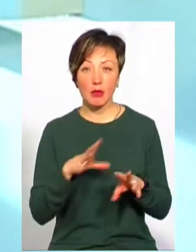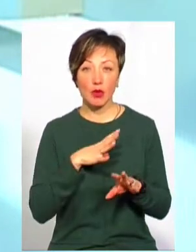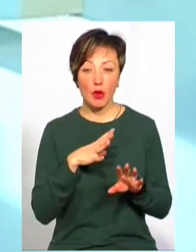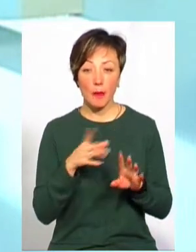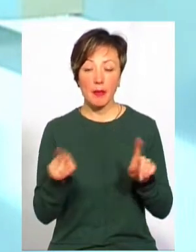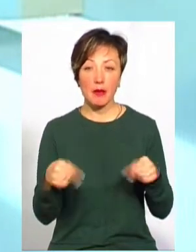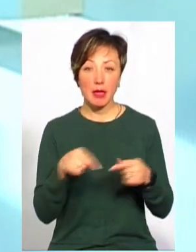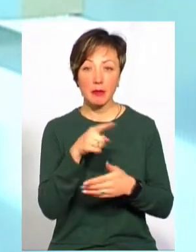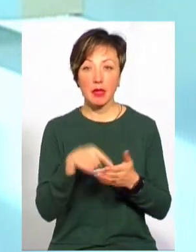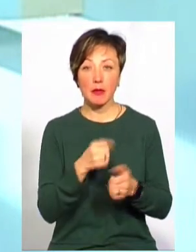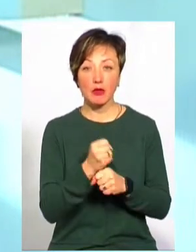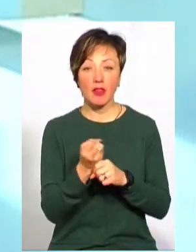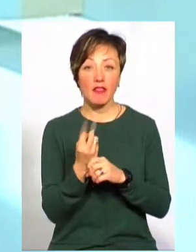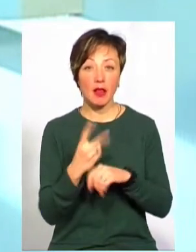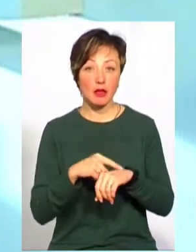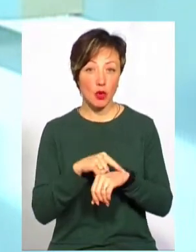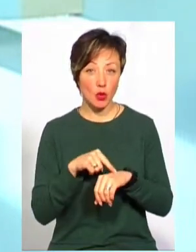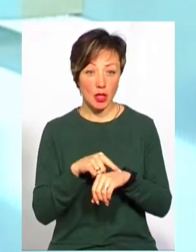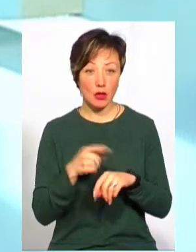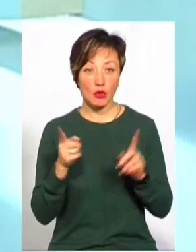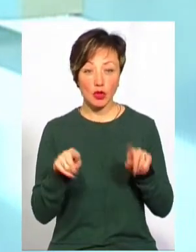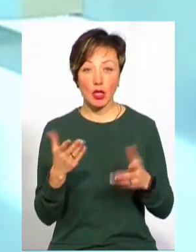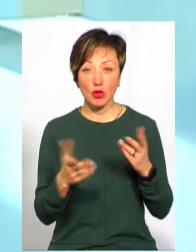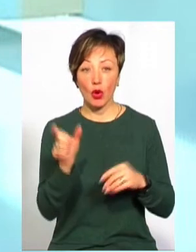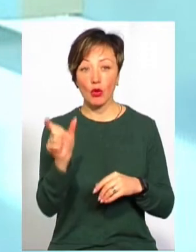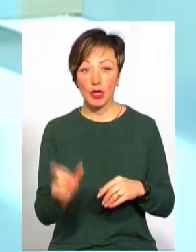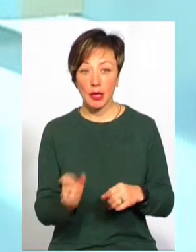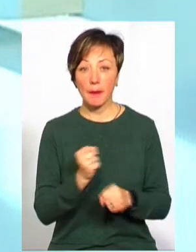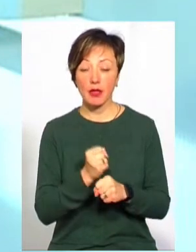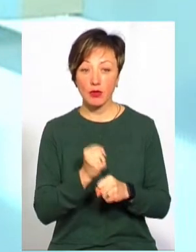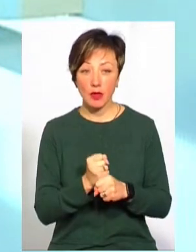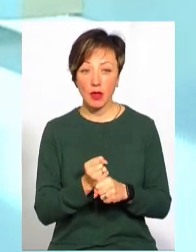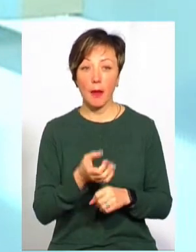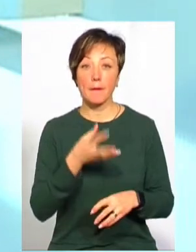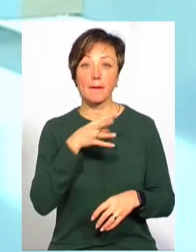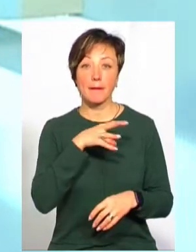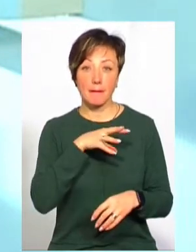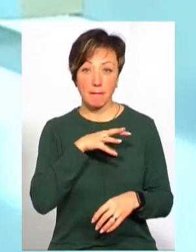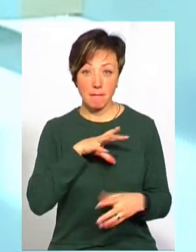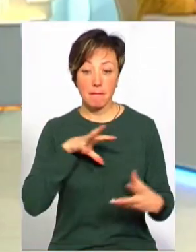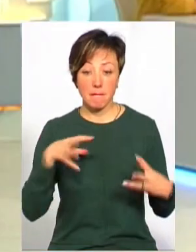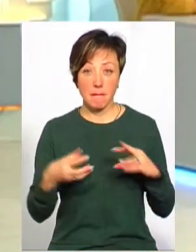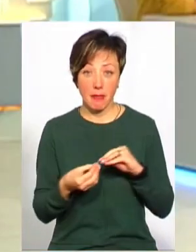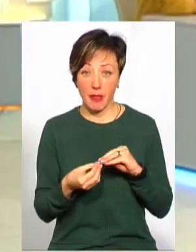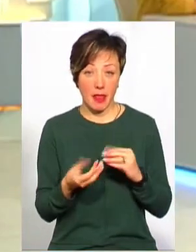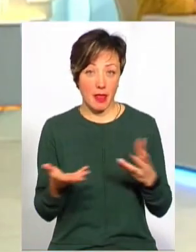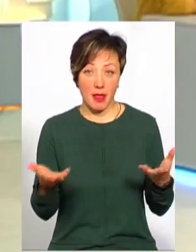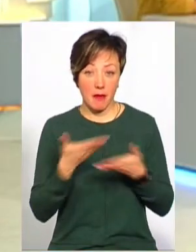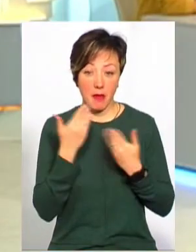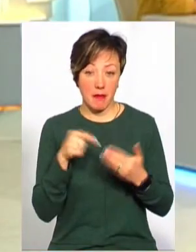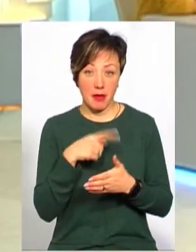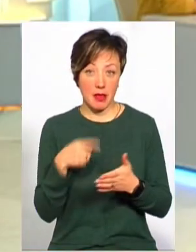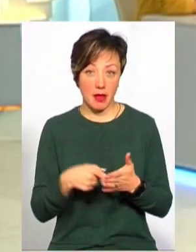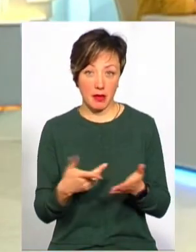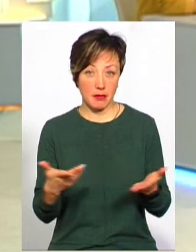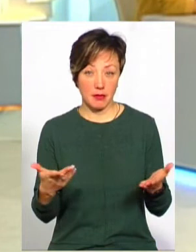б ставити питання працювати 12 годин. Тому що якщо б людина працювала продуктивно, то тоді б не треба було